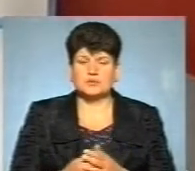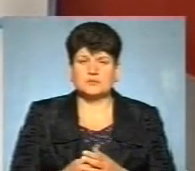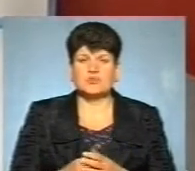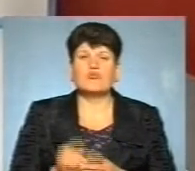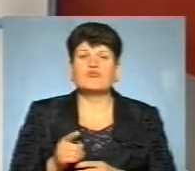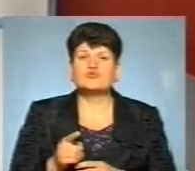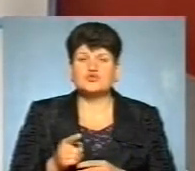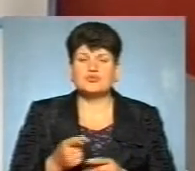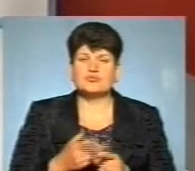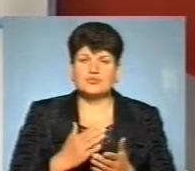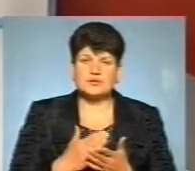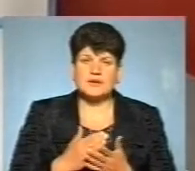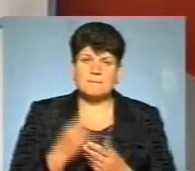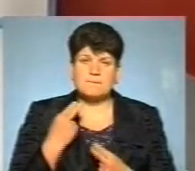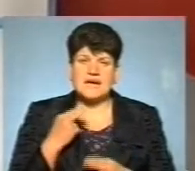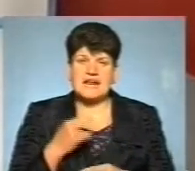чому перевага